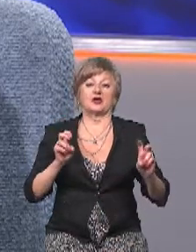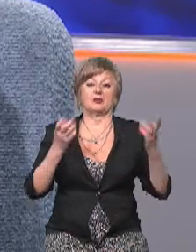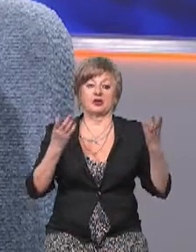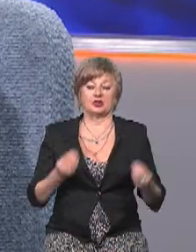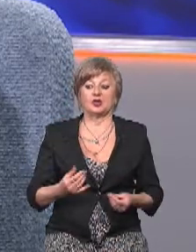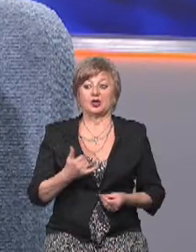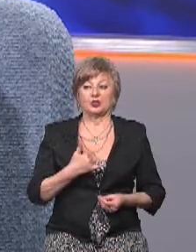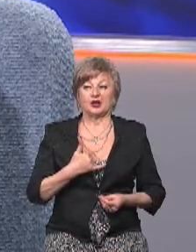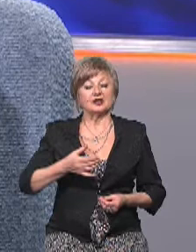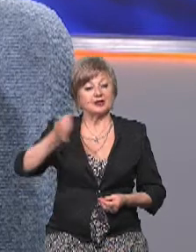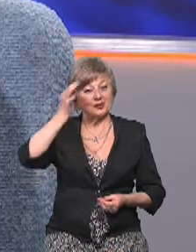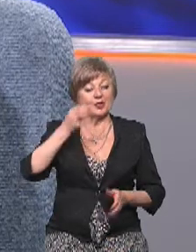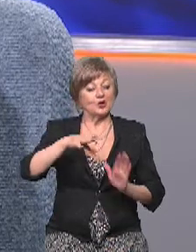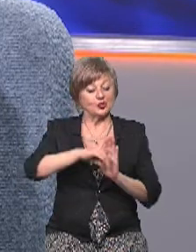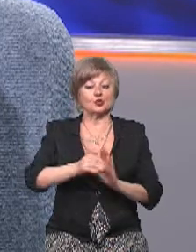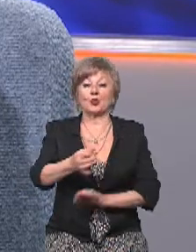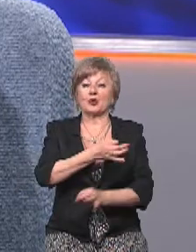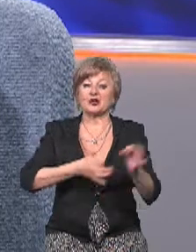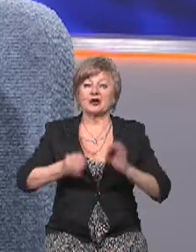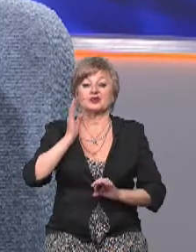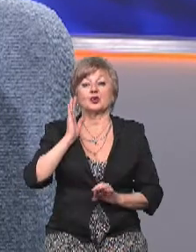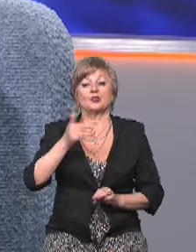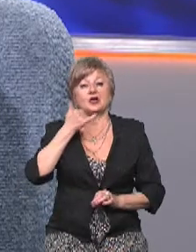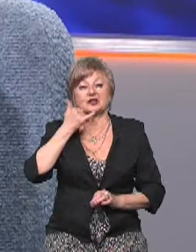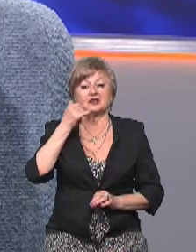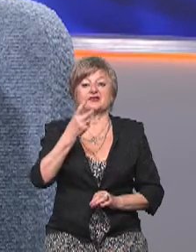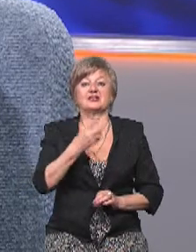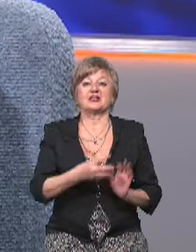Запоріжжя. Нагадую, що долучитися до нашої розмови можете за телефоном